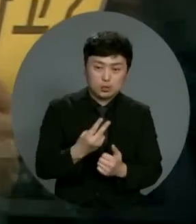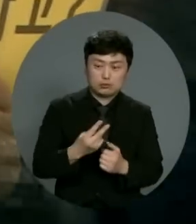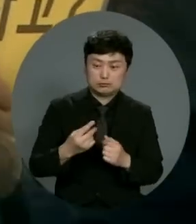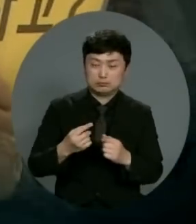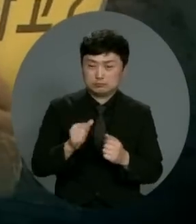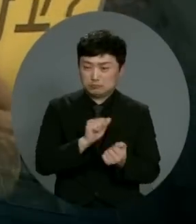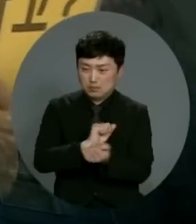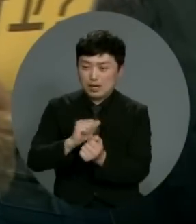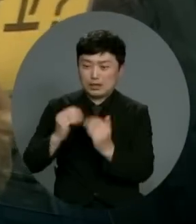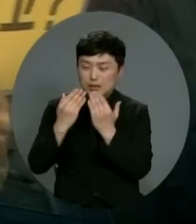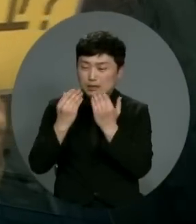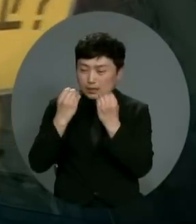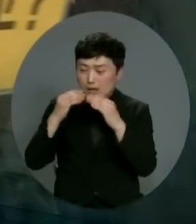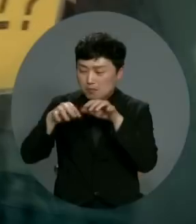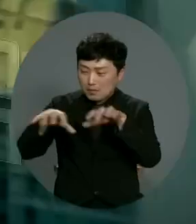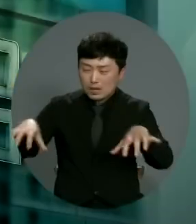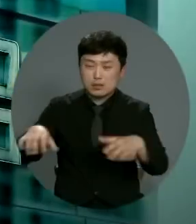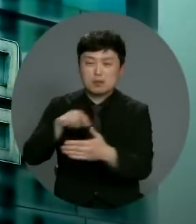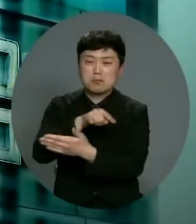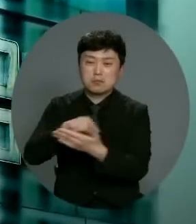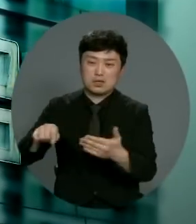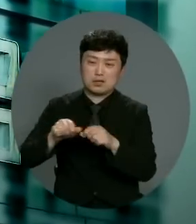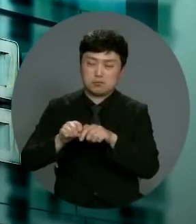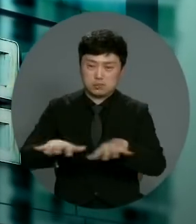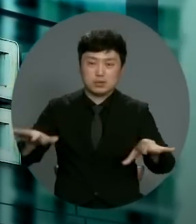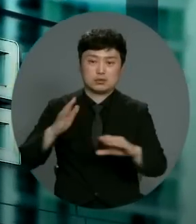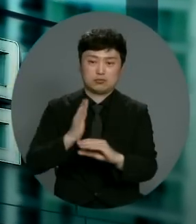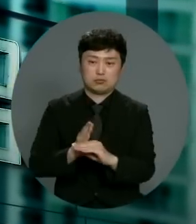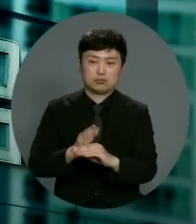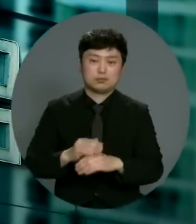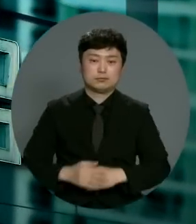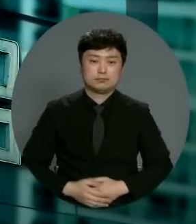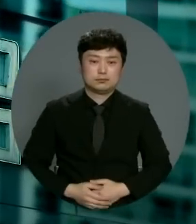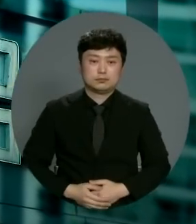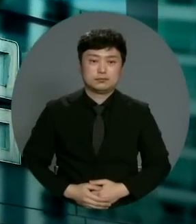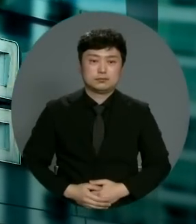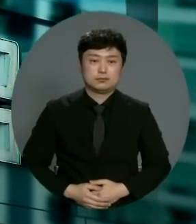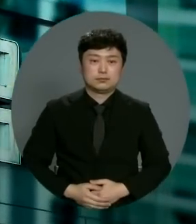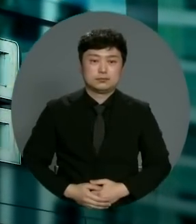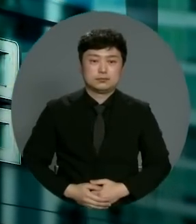새마을 금고들에게까지 피해가 이어지고 있습니다. MBC 뉴스 신병철입니다.